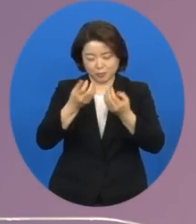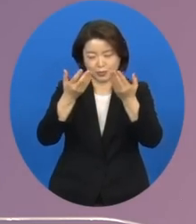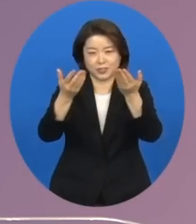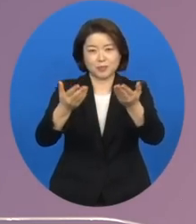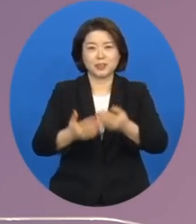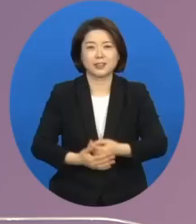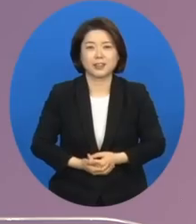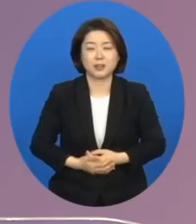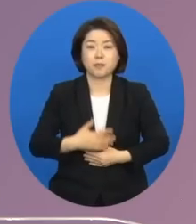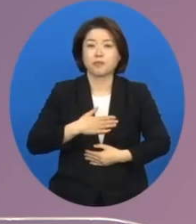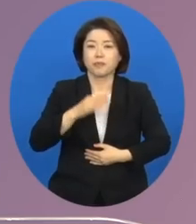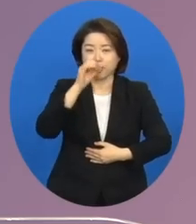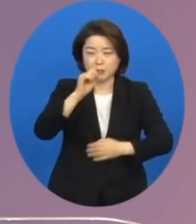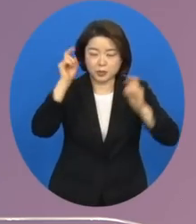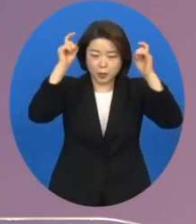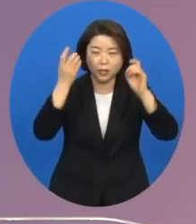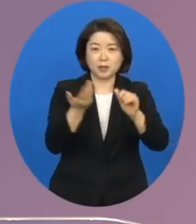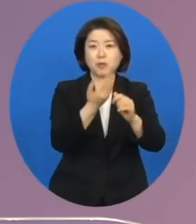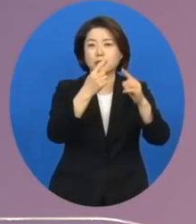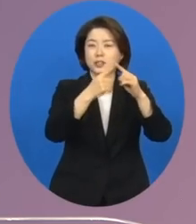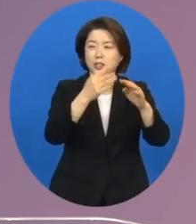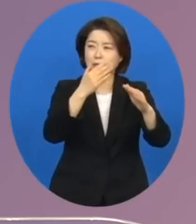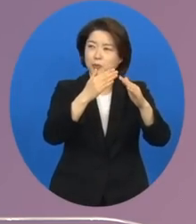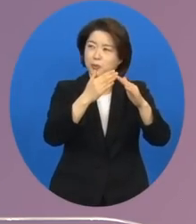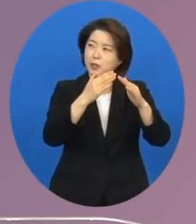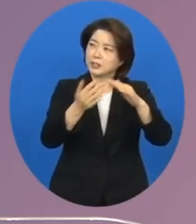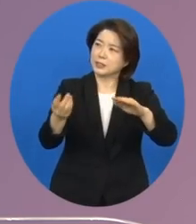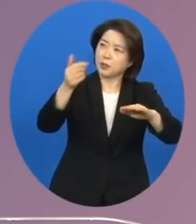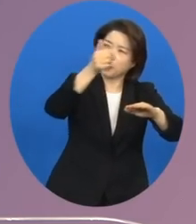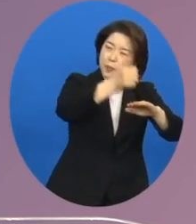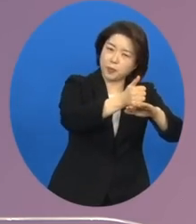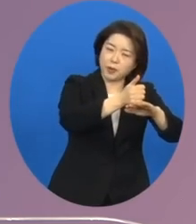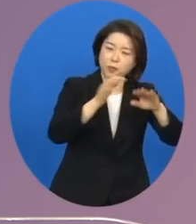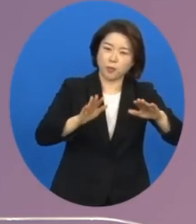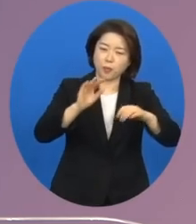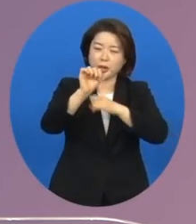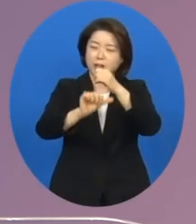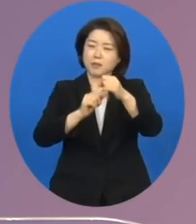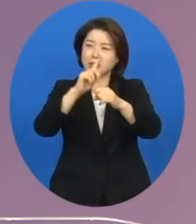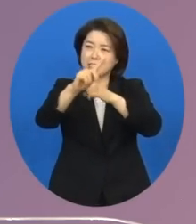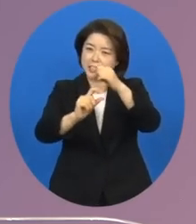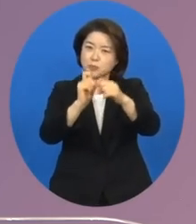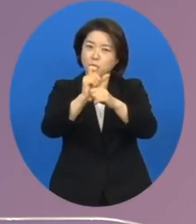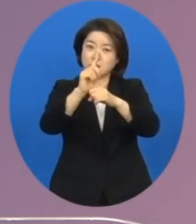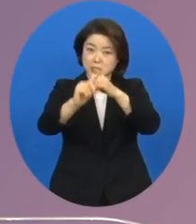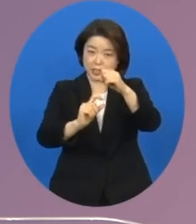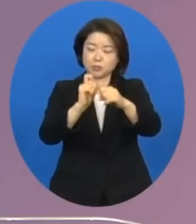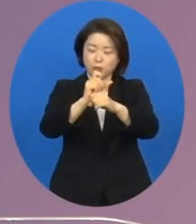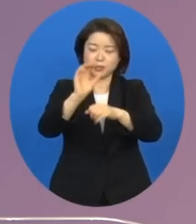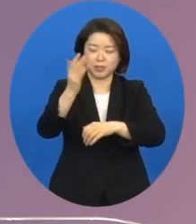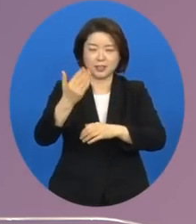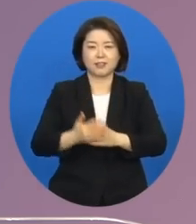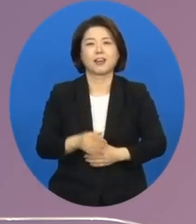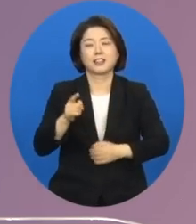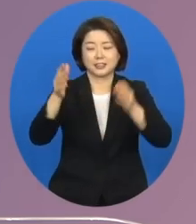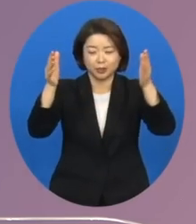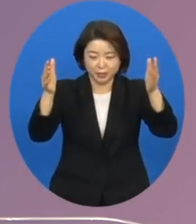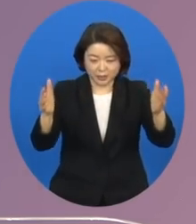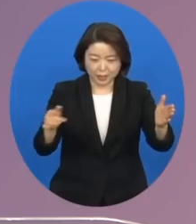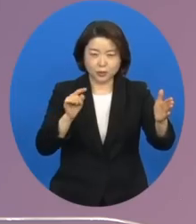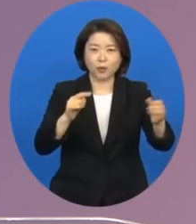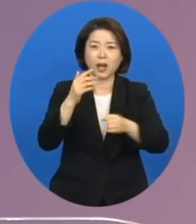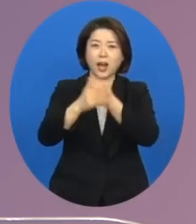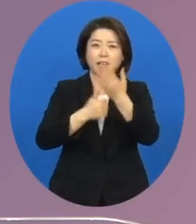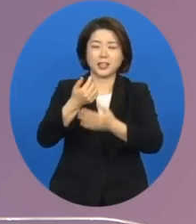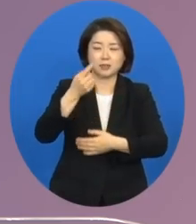저는 선한목자교회 부임에서 아마 올해가 15년차인 거 같아요 그래서 그 기간 동안 하나님께서